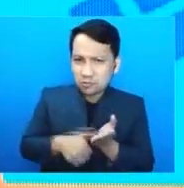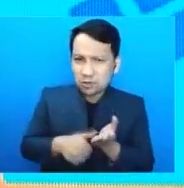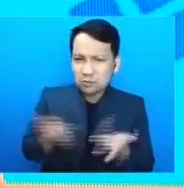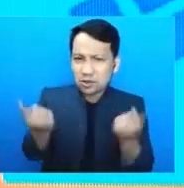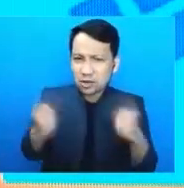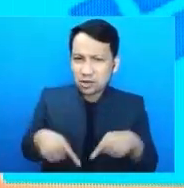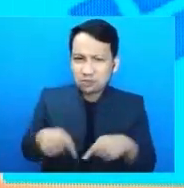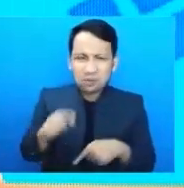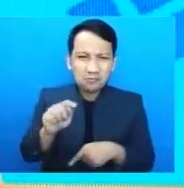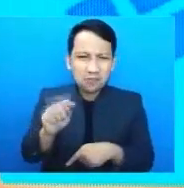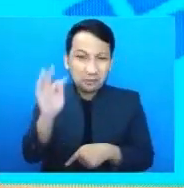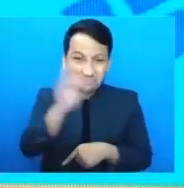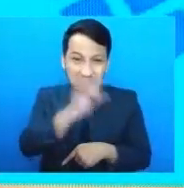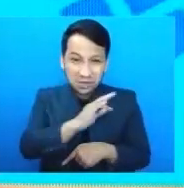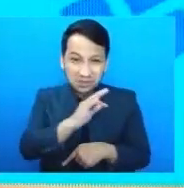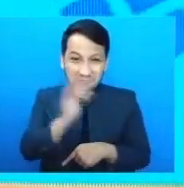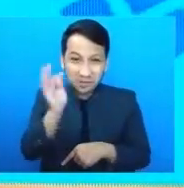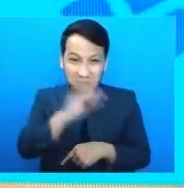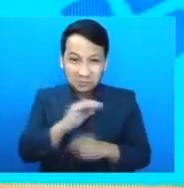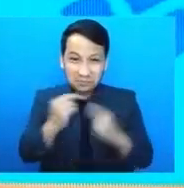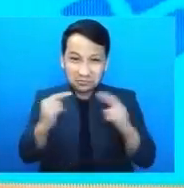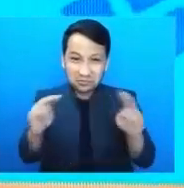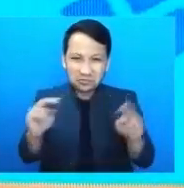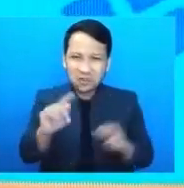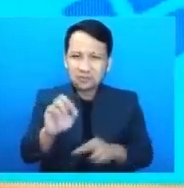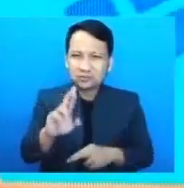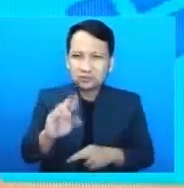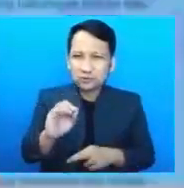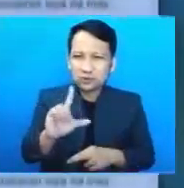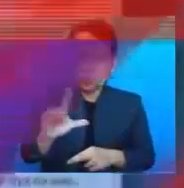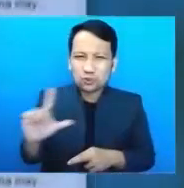troll. Nasa frontline na balita ngayon si Marianne Enriquez.